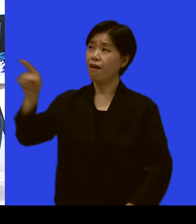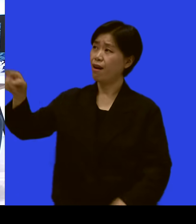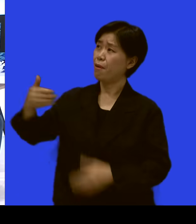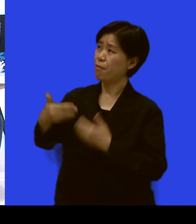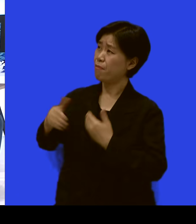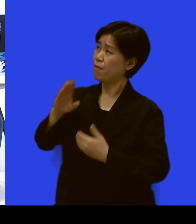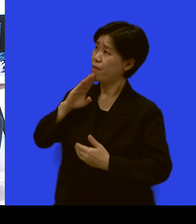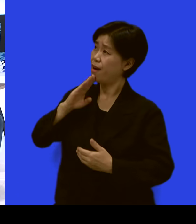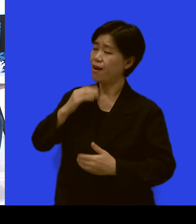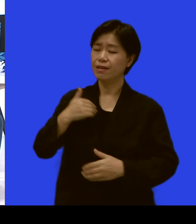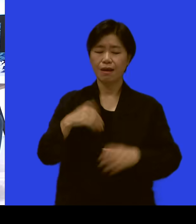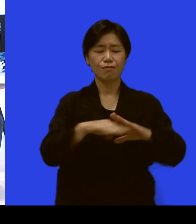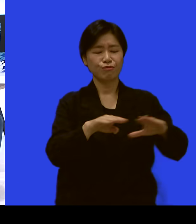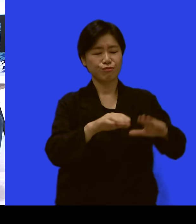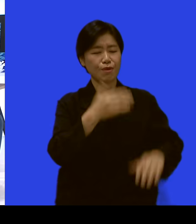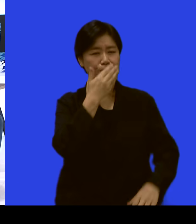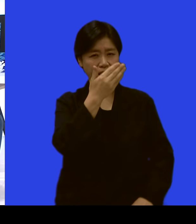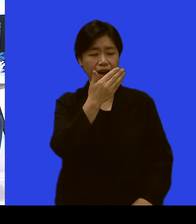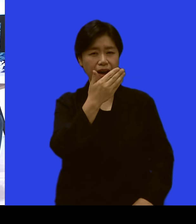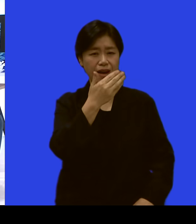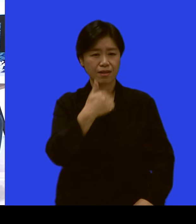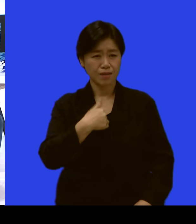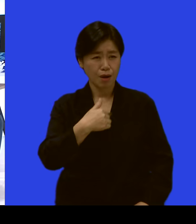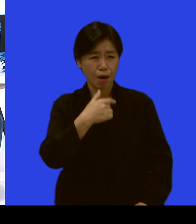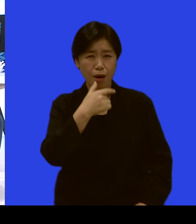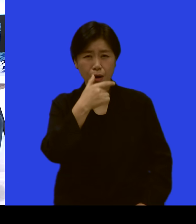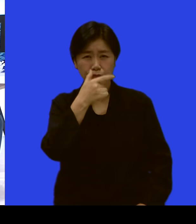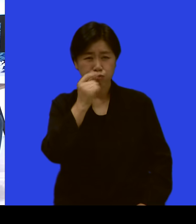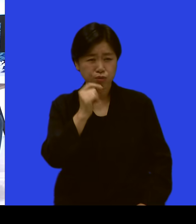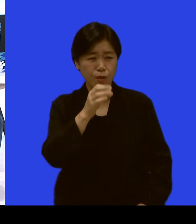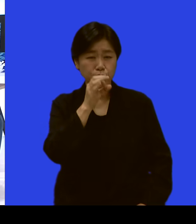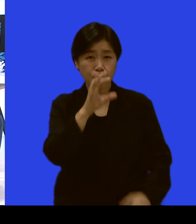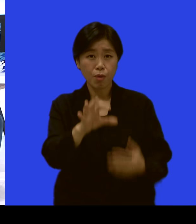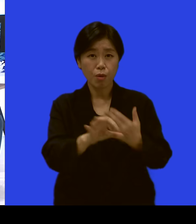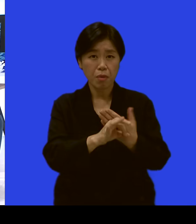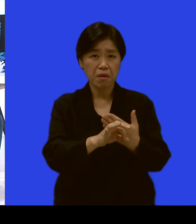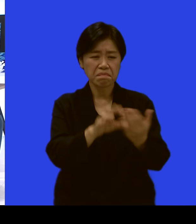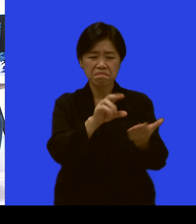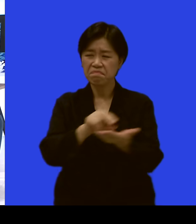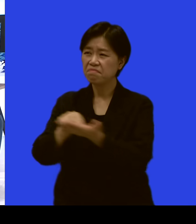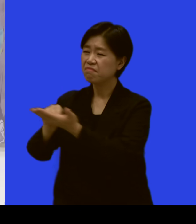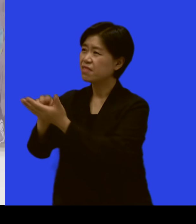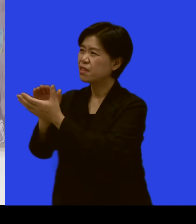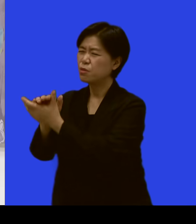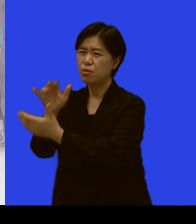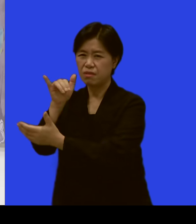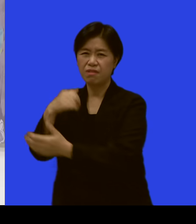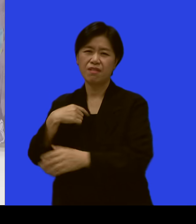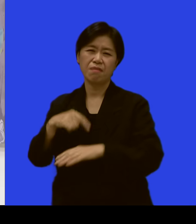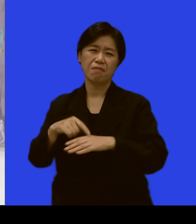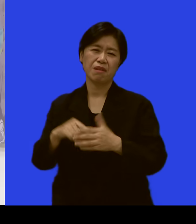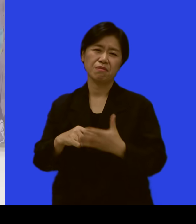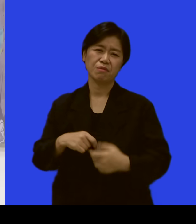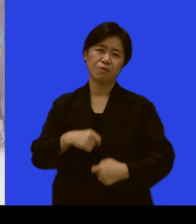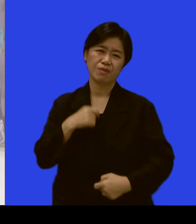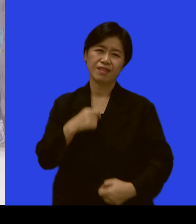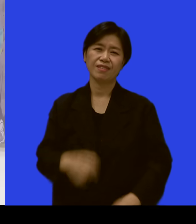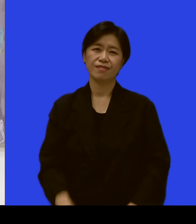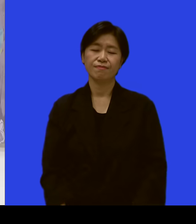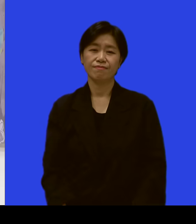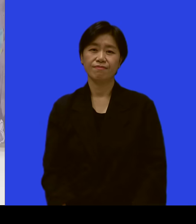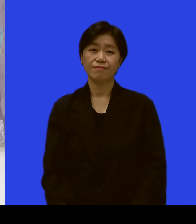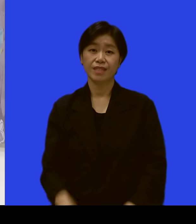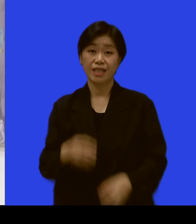것들 최대한 알아서 해결하고 예. 내가 못하는 부분에 있어서만 좀 기도하겠습니다. 이런 마음이 들었던 것 같아요. 그러니까 예. 말씀 보니까 그렇더라고요.